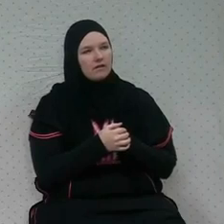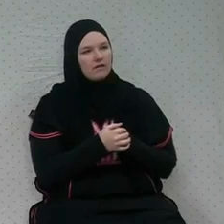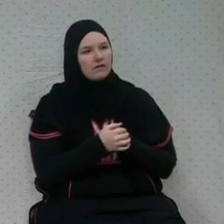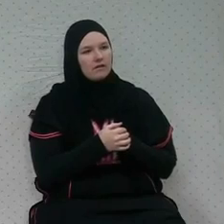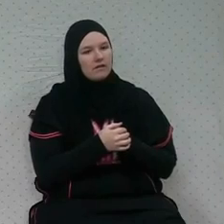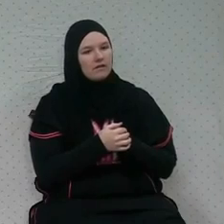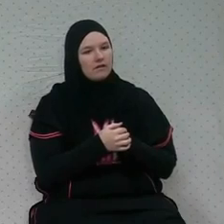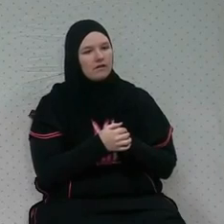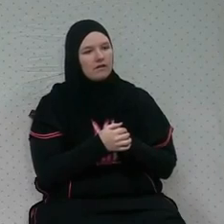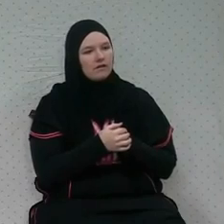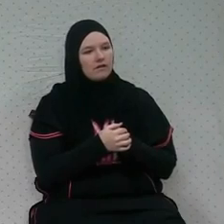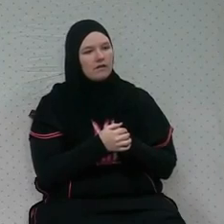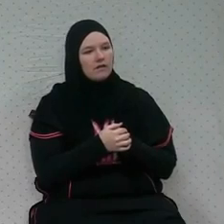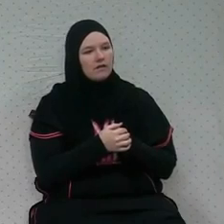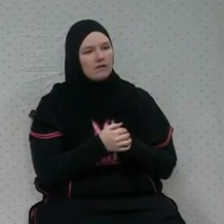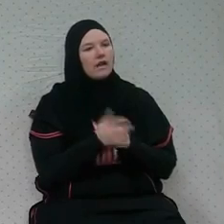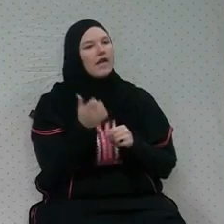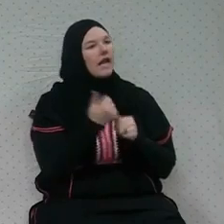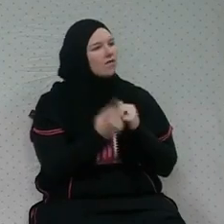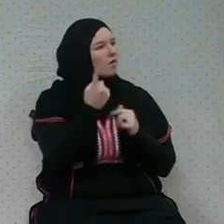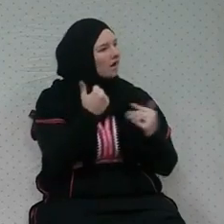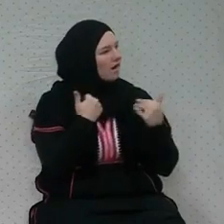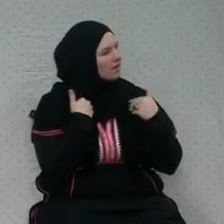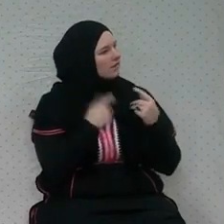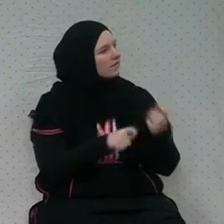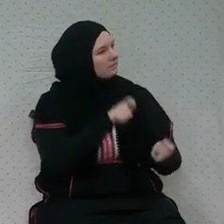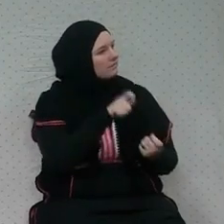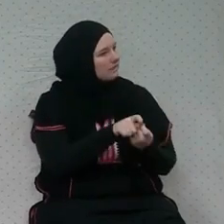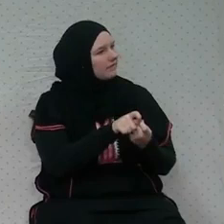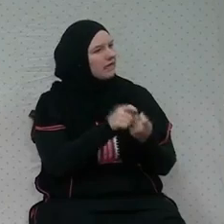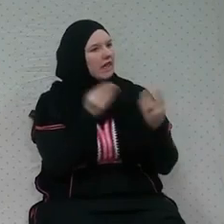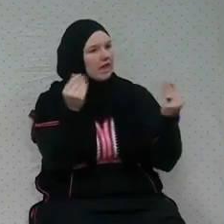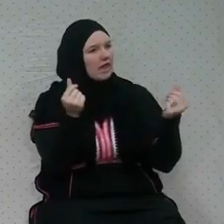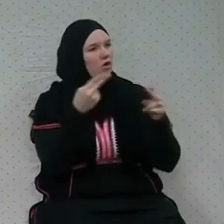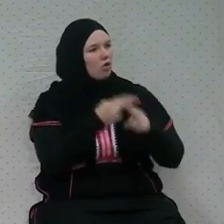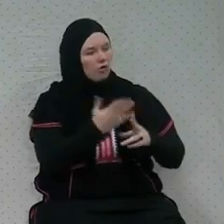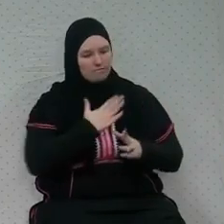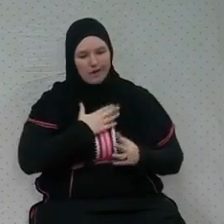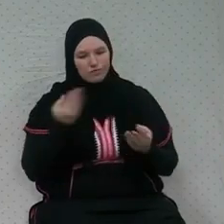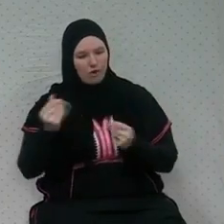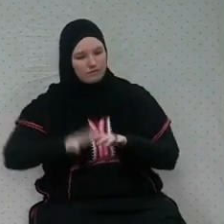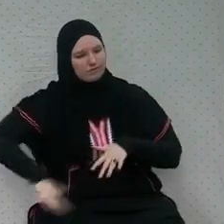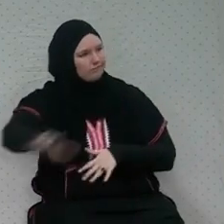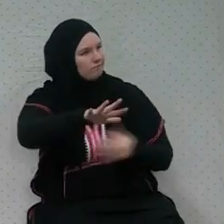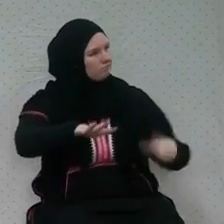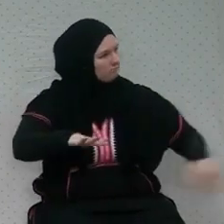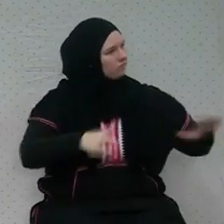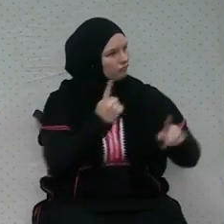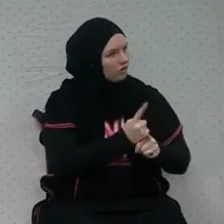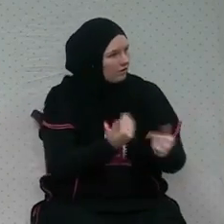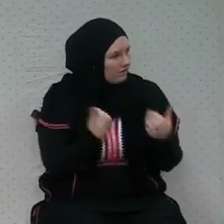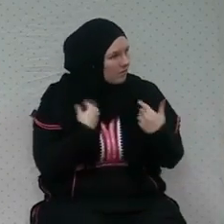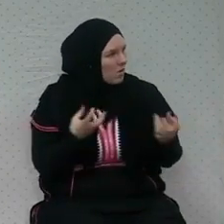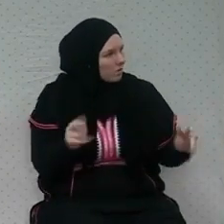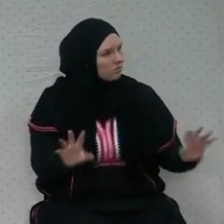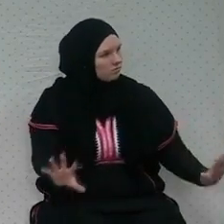mark or marketed land to call his kingdom, his position, his property. Right? أَلَا